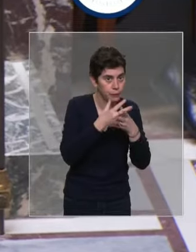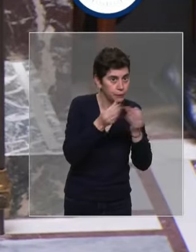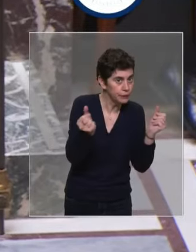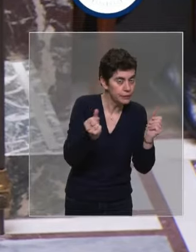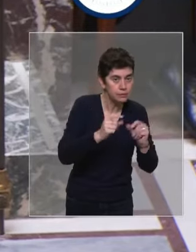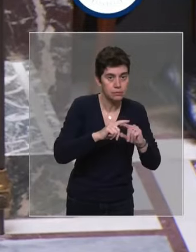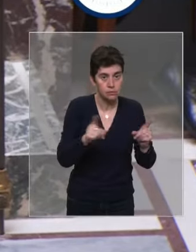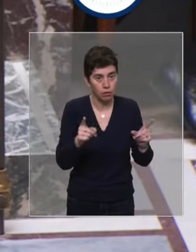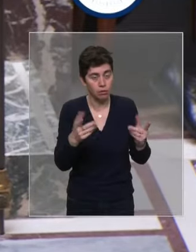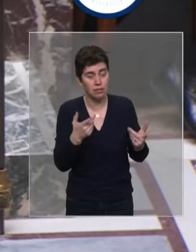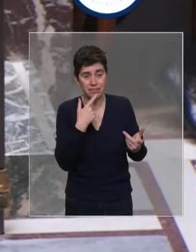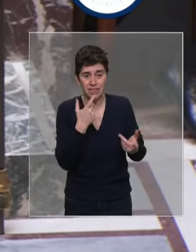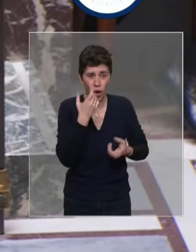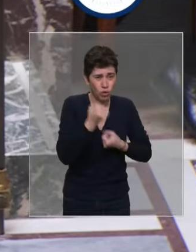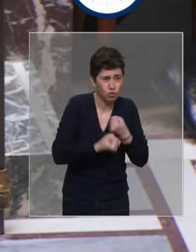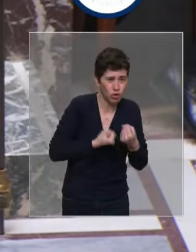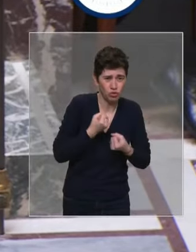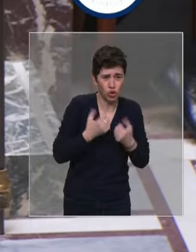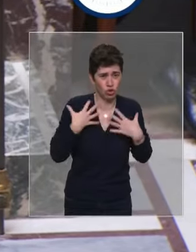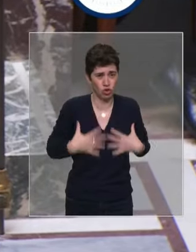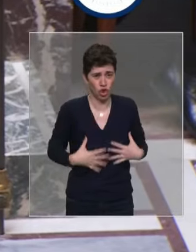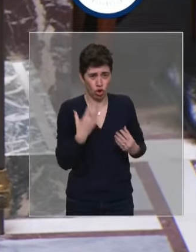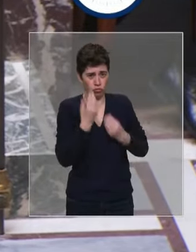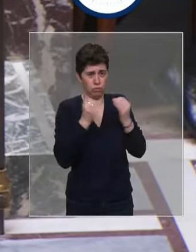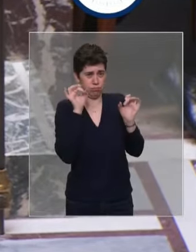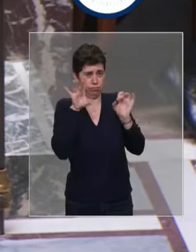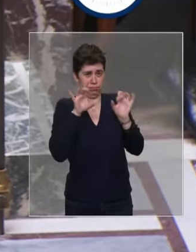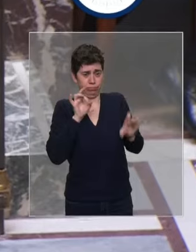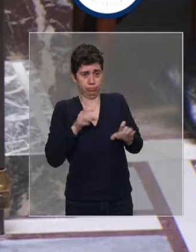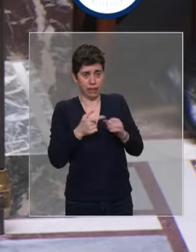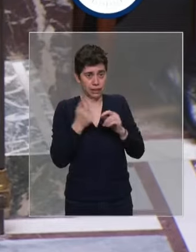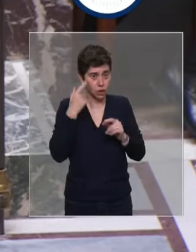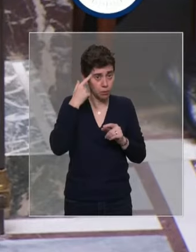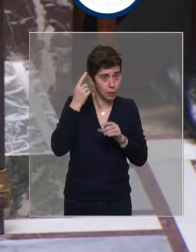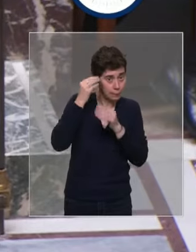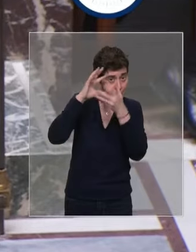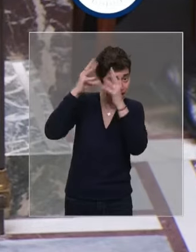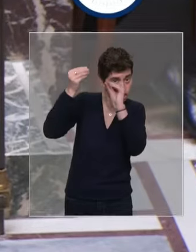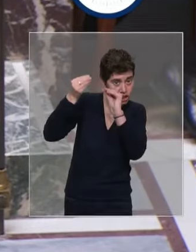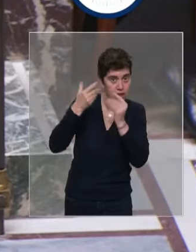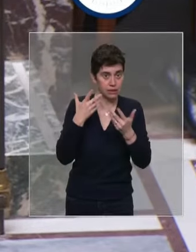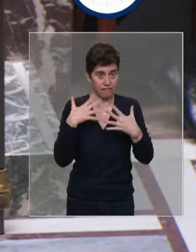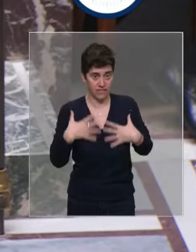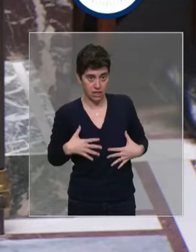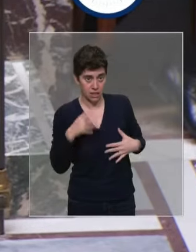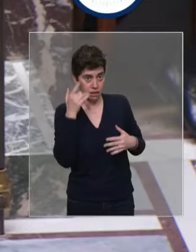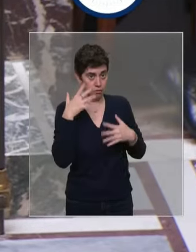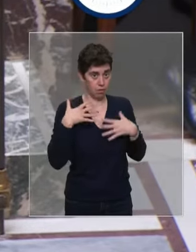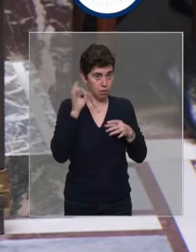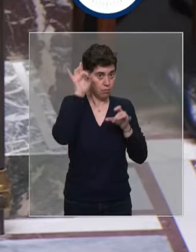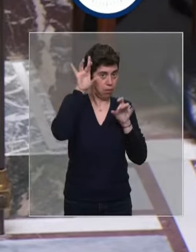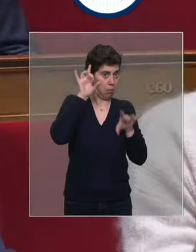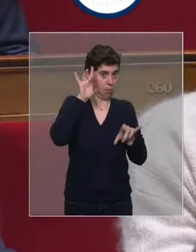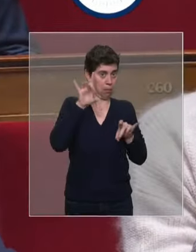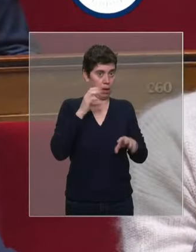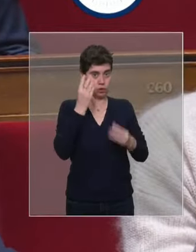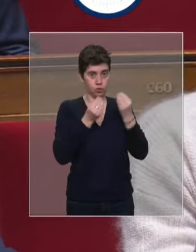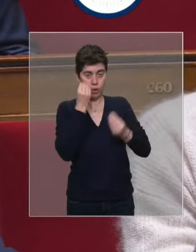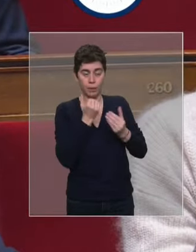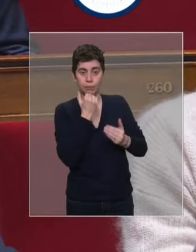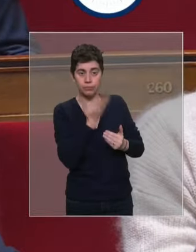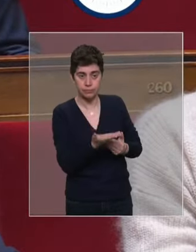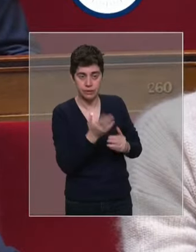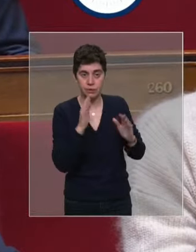qui aujourd'hui ont des souffrances réfractaires, qu'elles soient psychiques ou physiques. Et donc, le bien-être est un point important dans